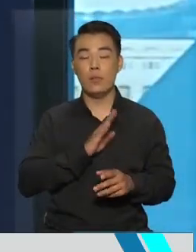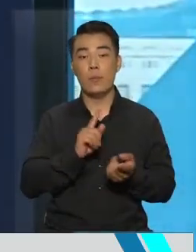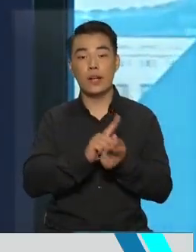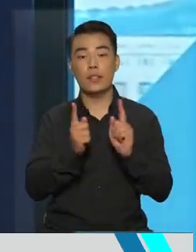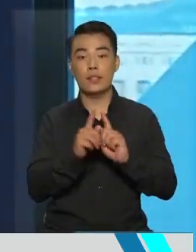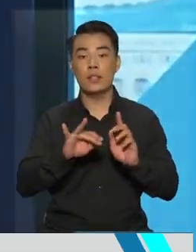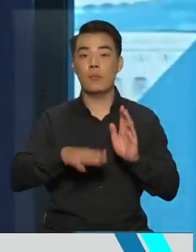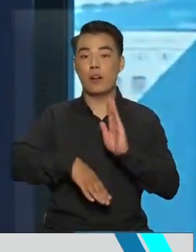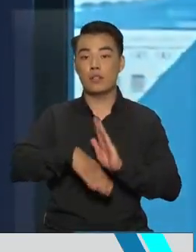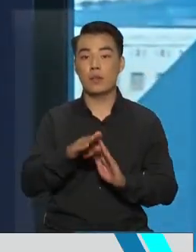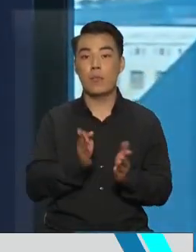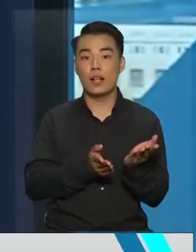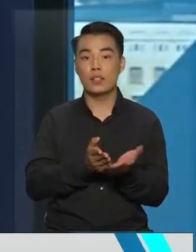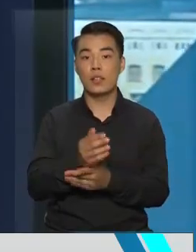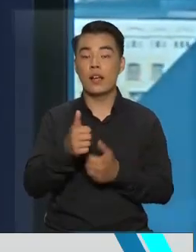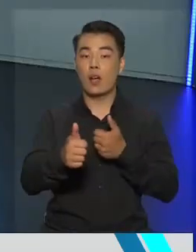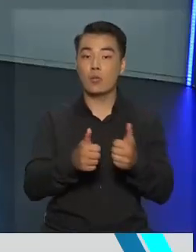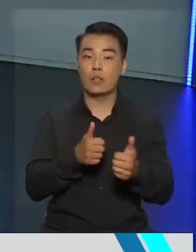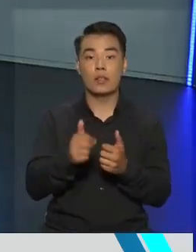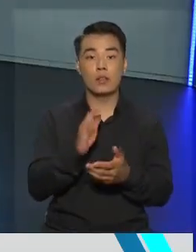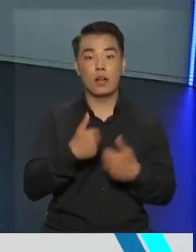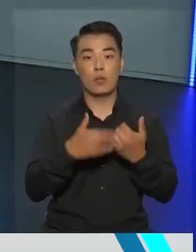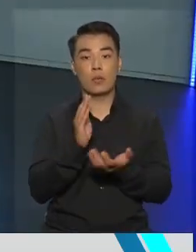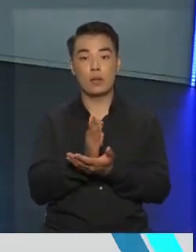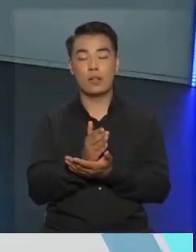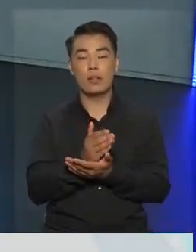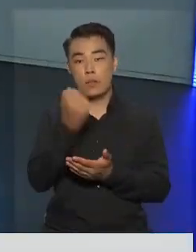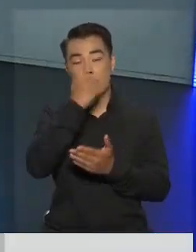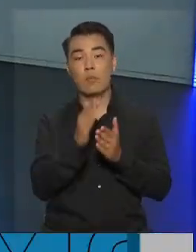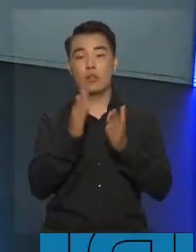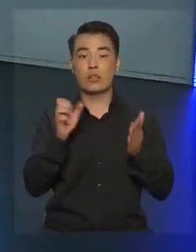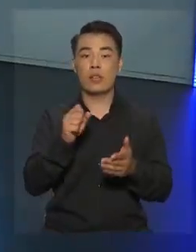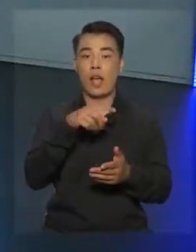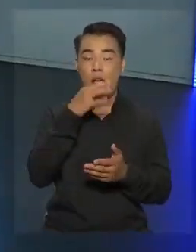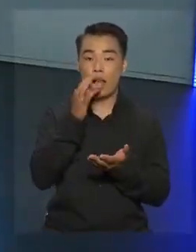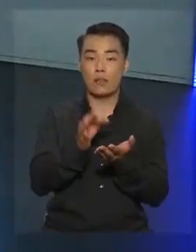и повышения политической конкуренции внутри страны. Арман, спасибо вам большое за интервью,